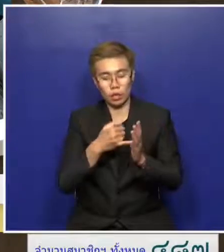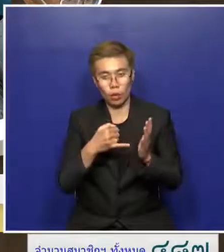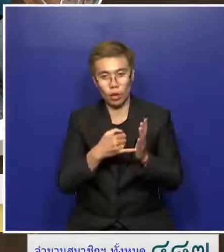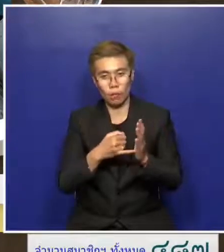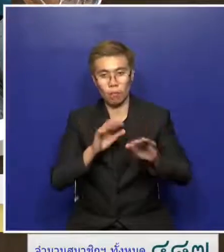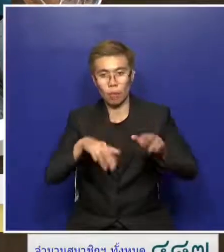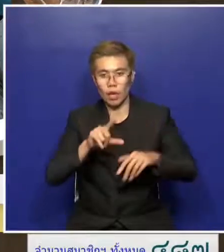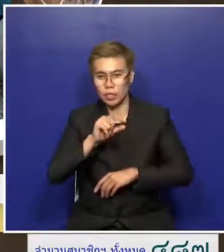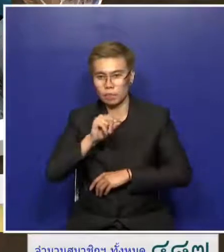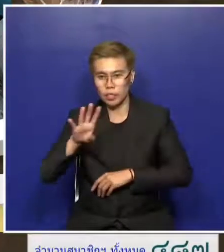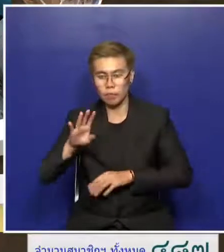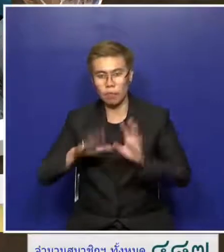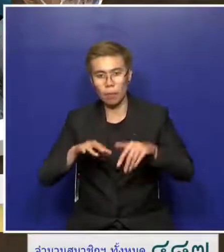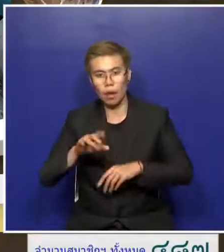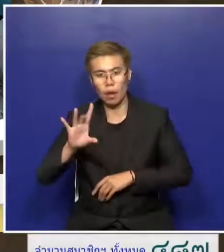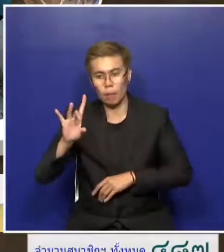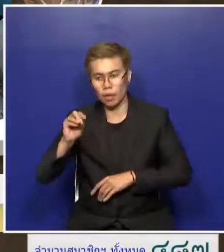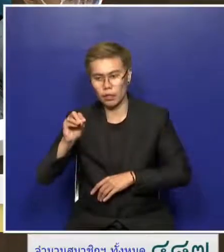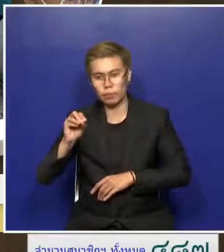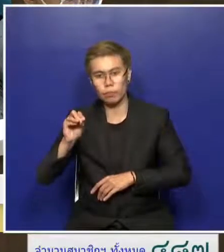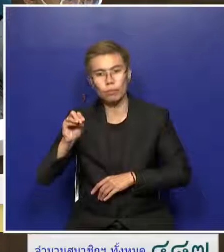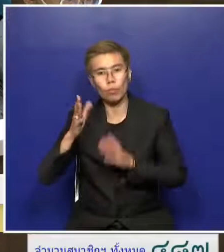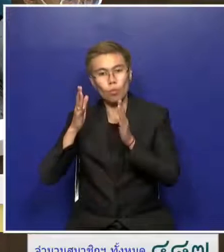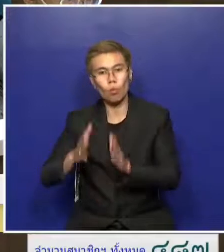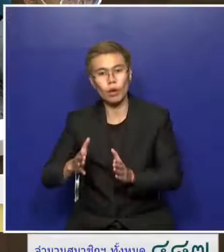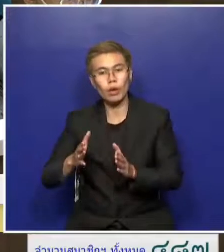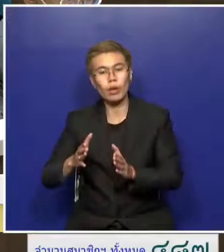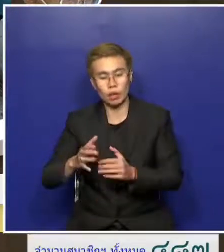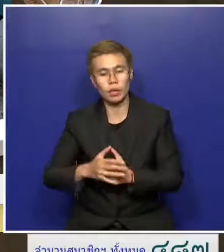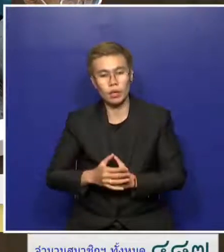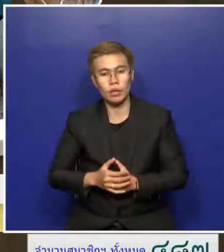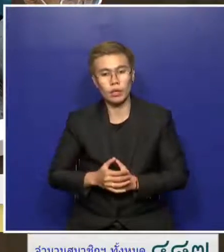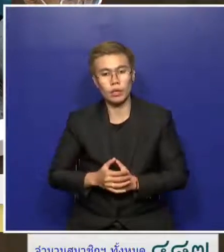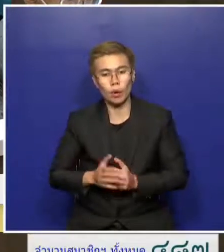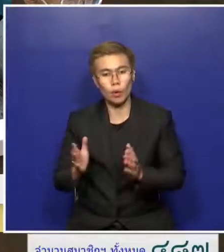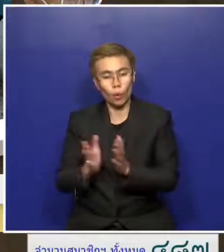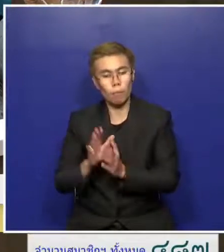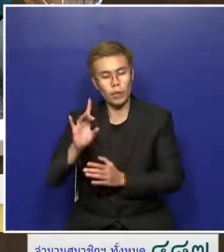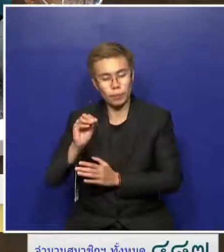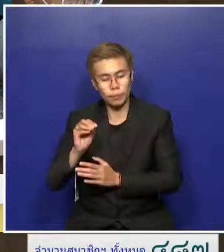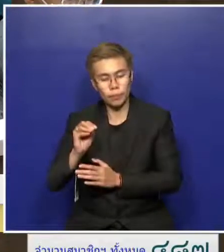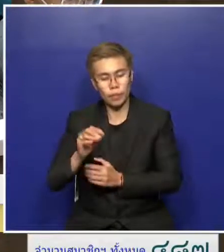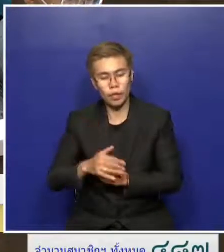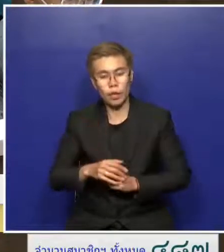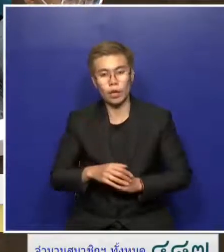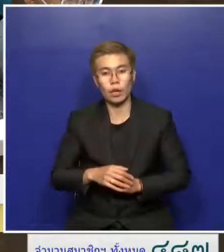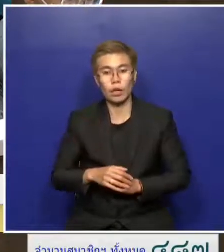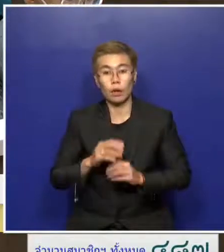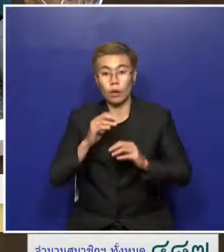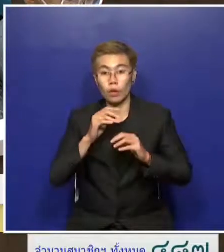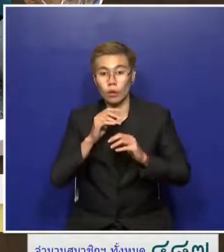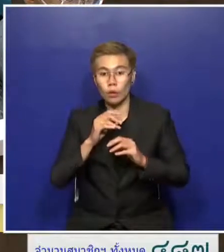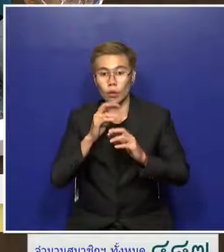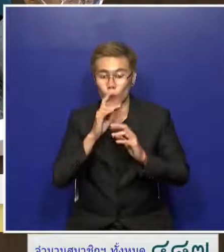จัหวดนั้กประมาณสัก 80 คนด้กันนะครัทาทานทกรร szจัหัดระยองเคยเจอทหาร